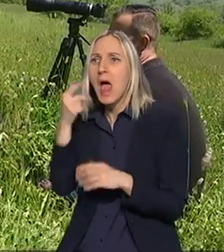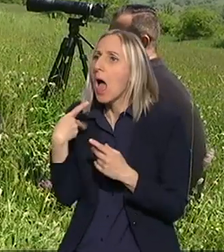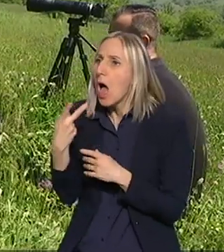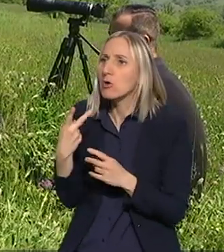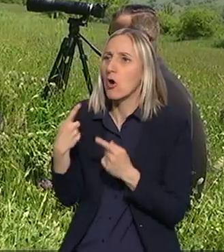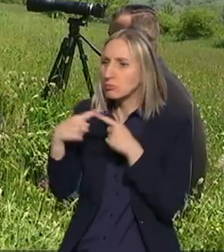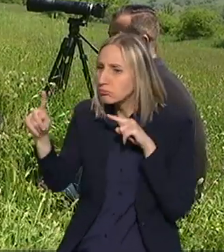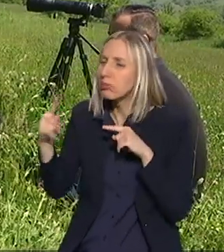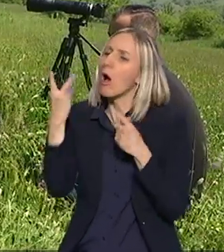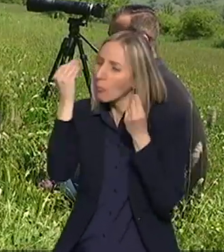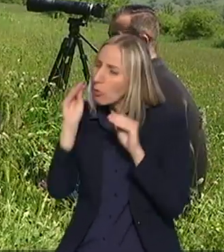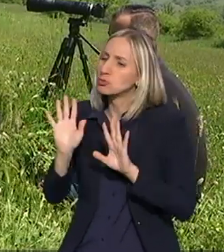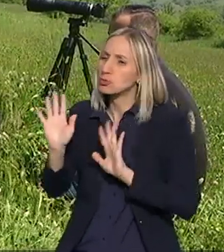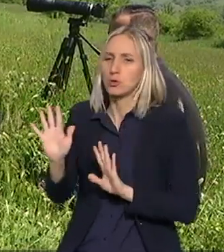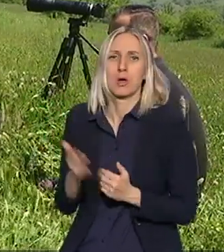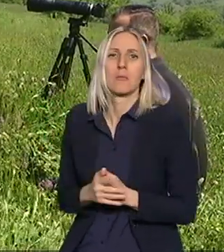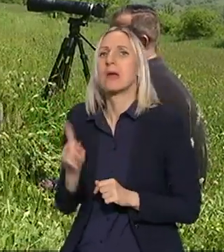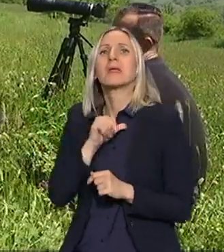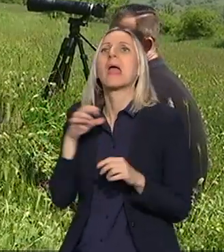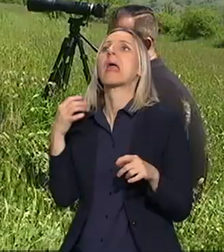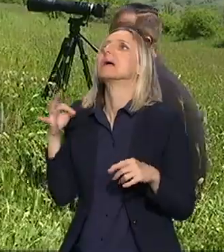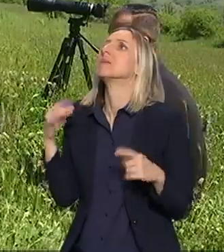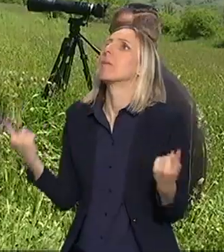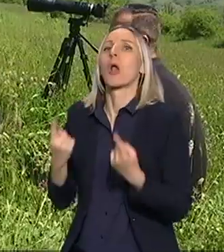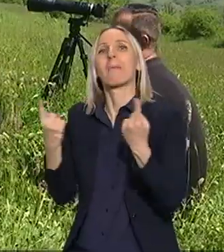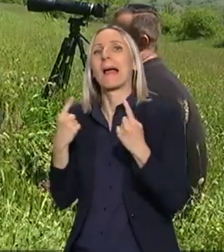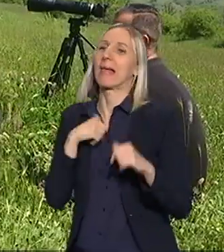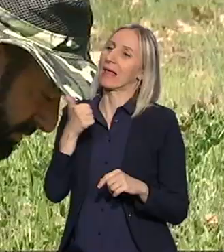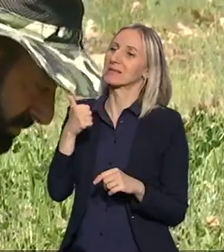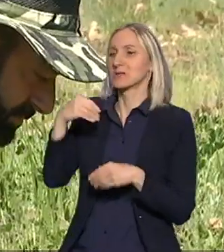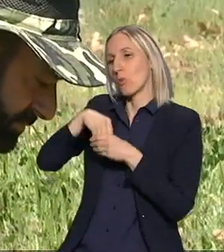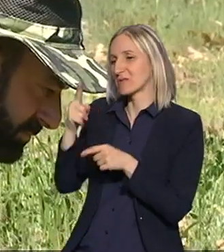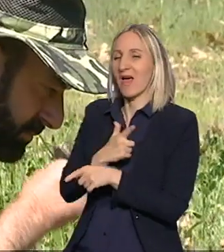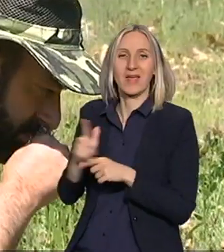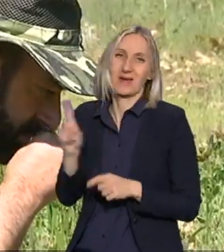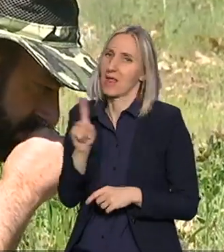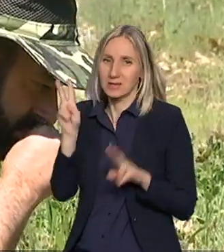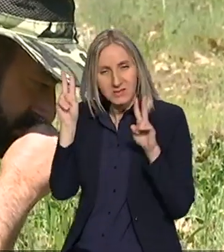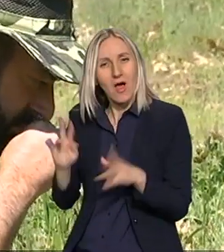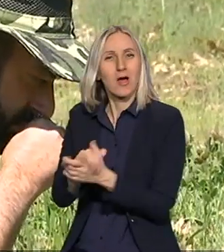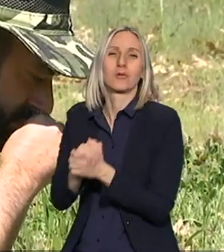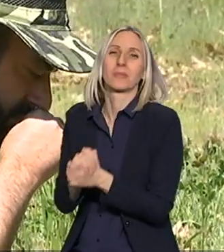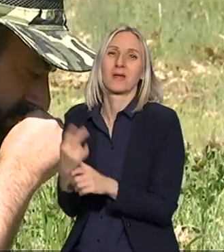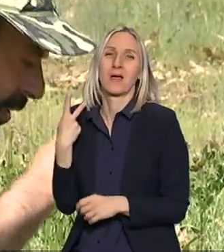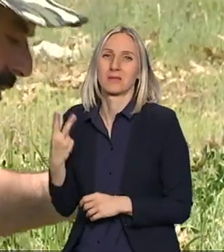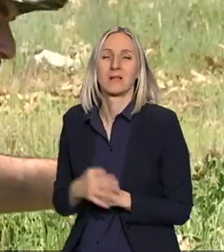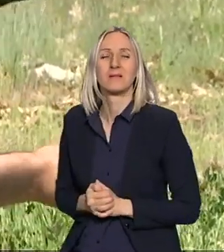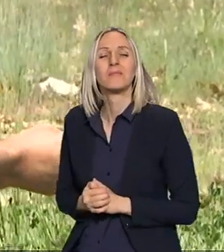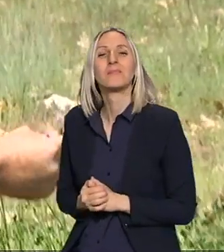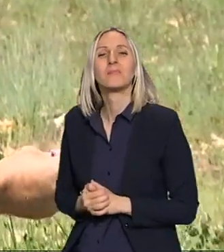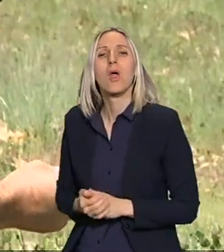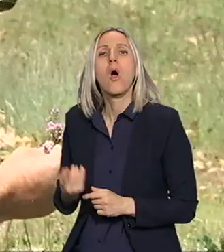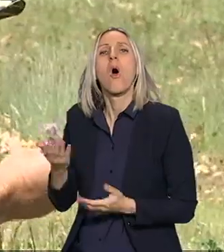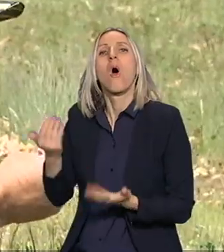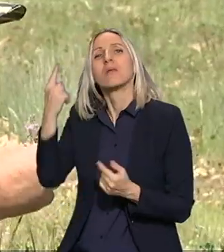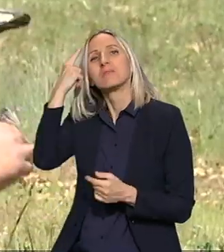svima dobar primjer. Znači, nije samo propaganda? Nije. Ne. To je realna priča. Arjene, od kada se znate vas